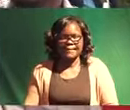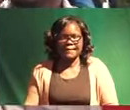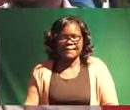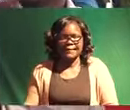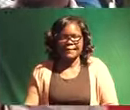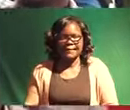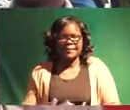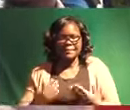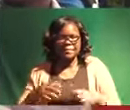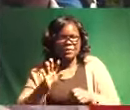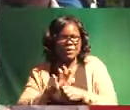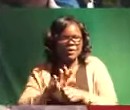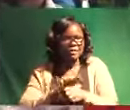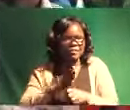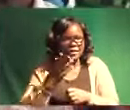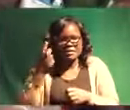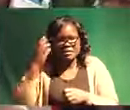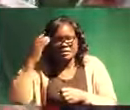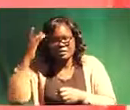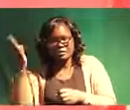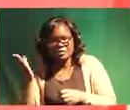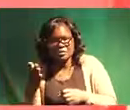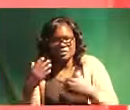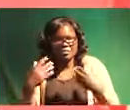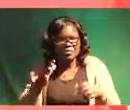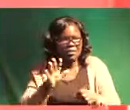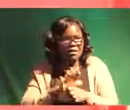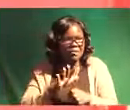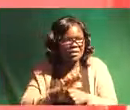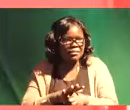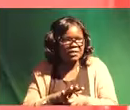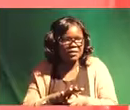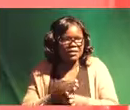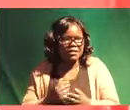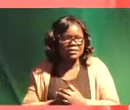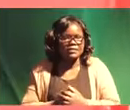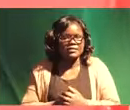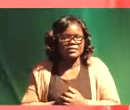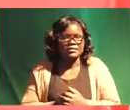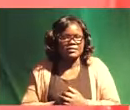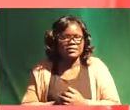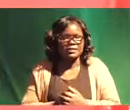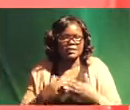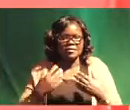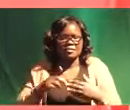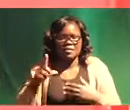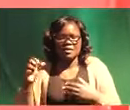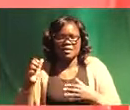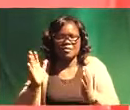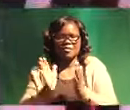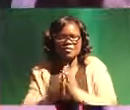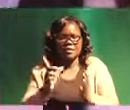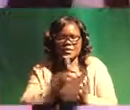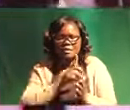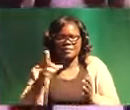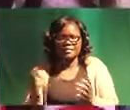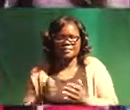Kumbe watu ni wengi namna hii, sikujua watu wamefurika namna hii. Antubara ale Bwana Yesu